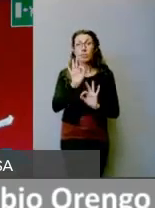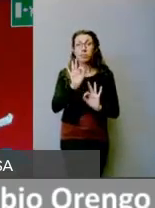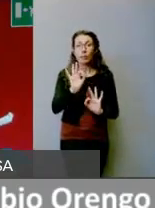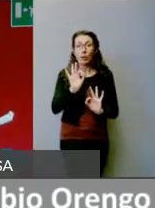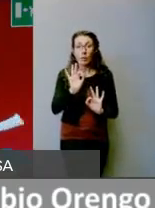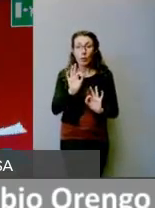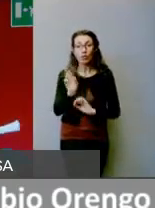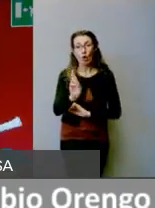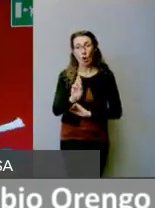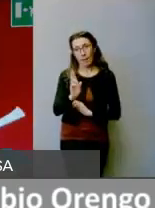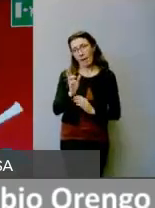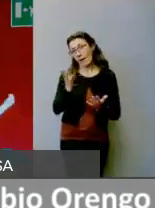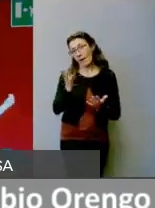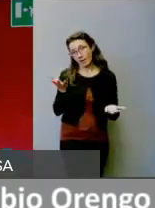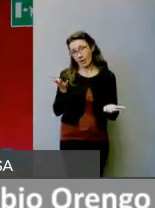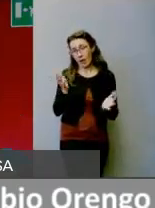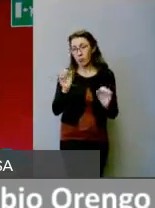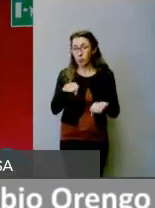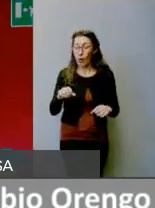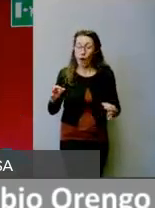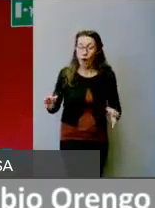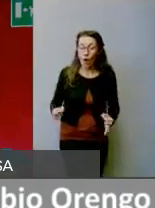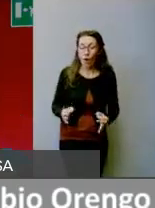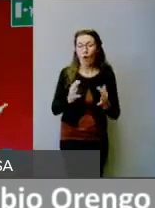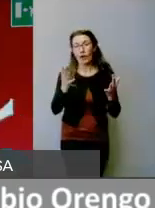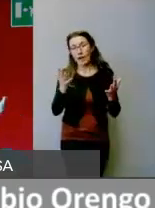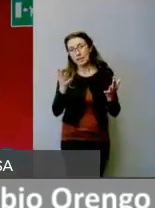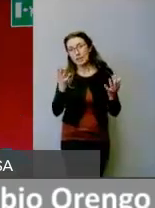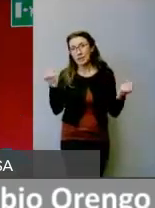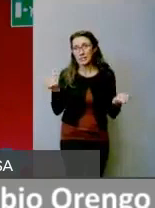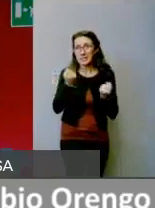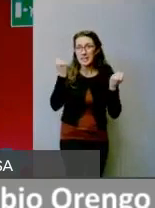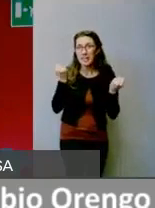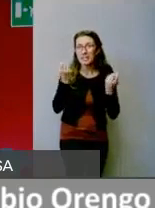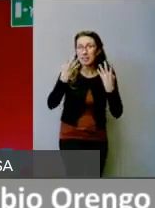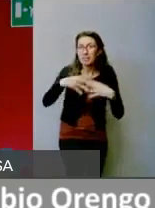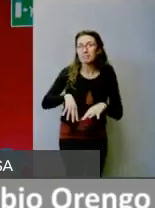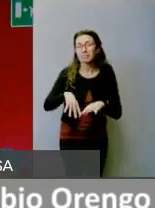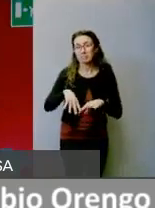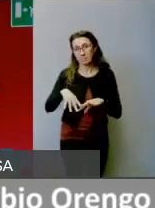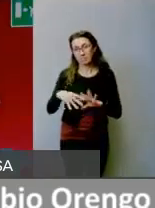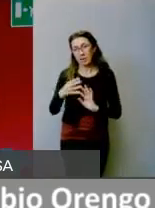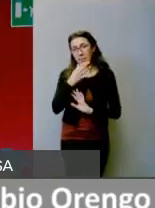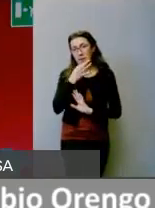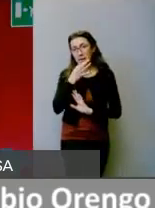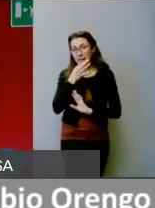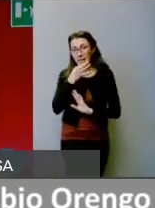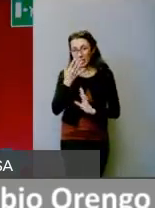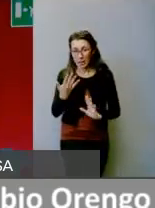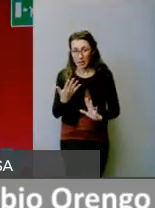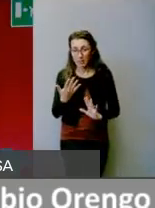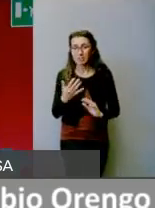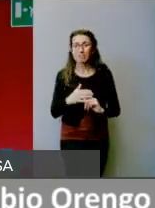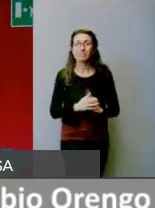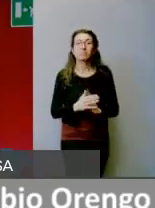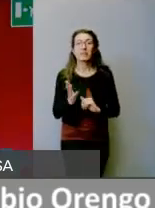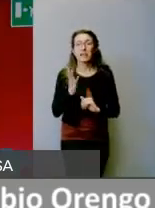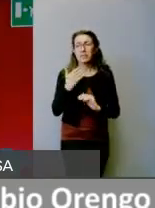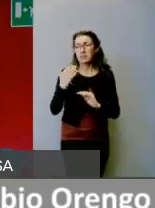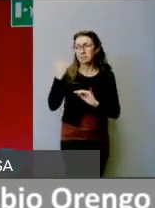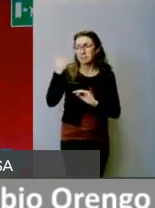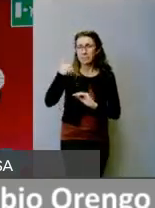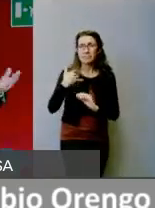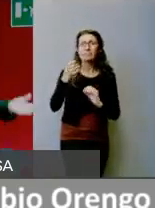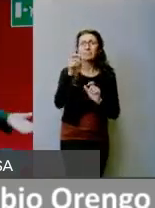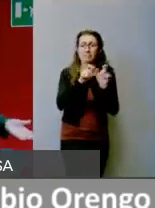sarà proprio di domenica, quindi potrebbe essere una bella iniziativa da poter fare, anche perché una volta si faceva con i diciottenni,